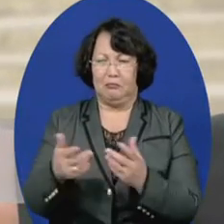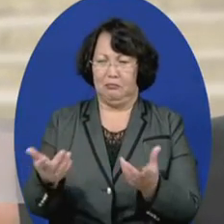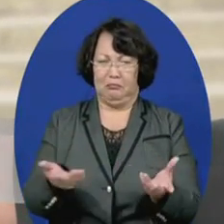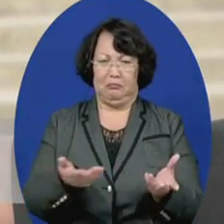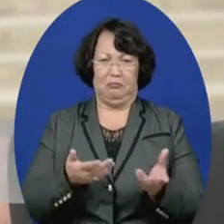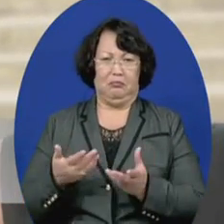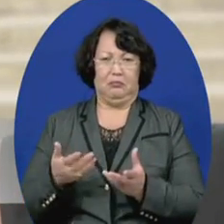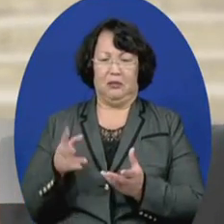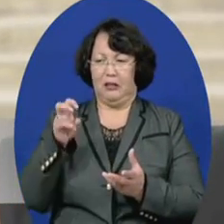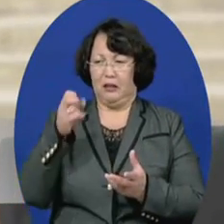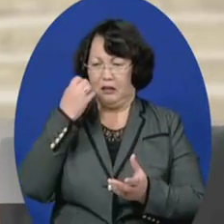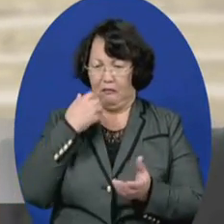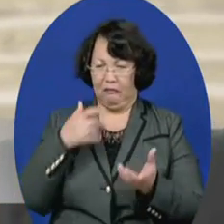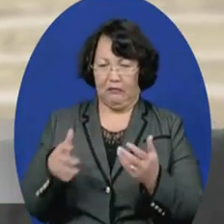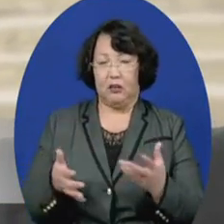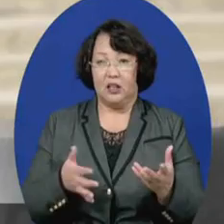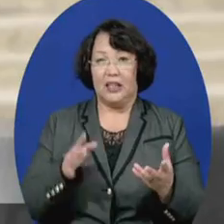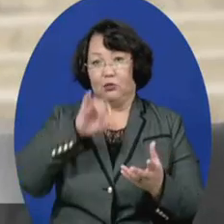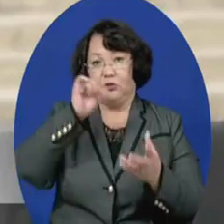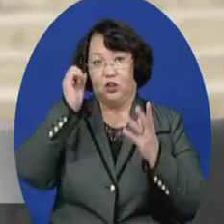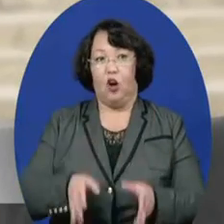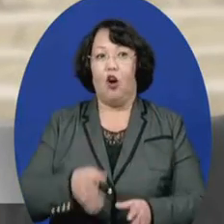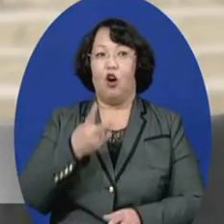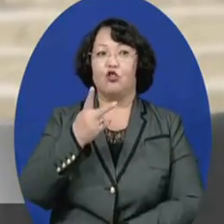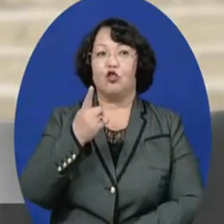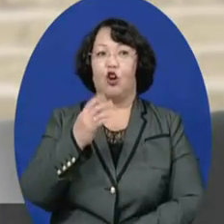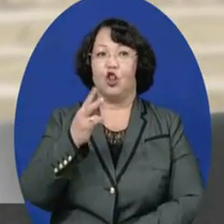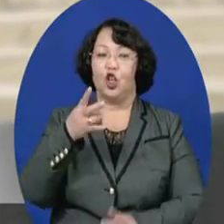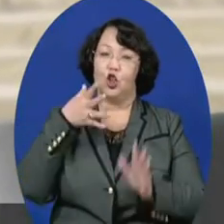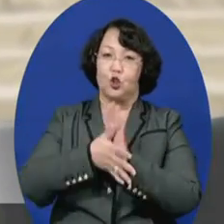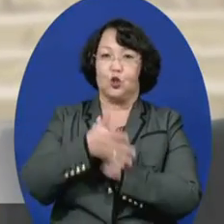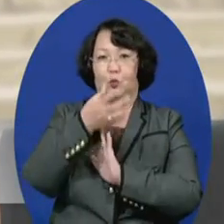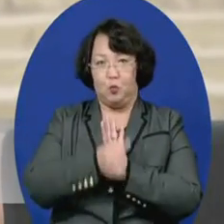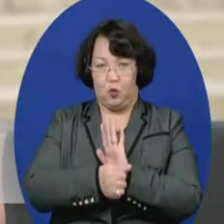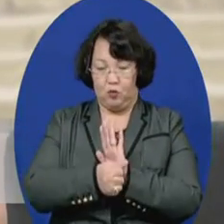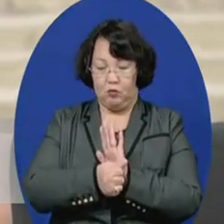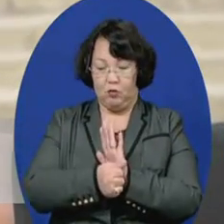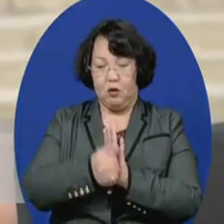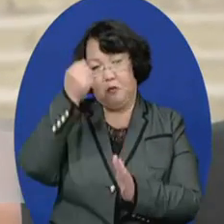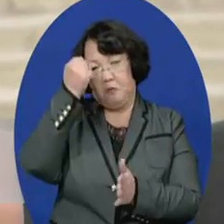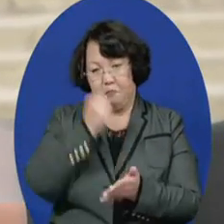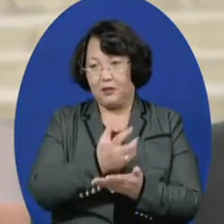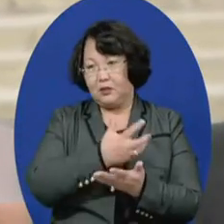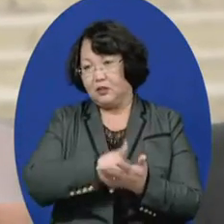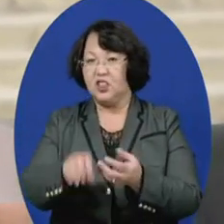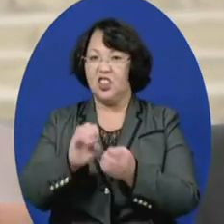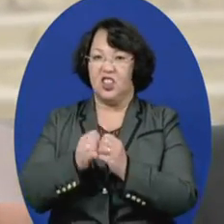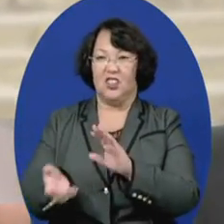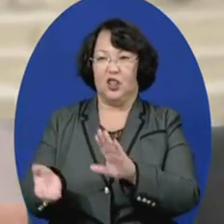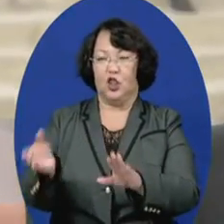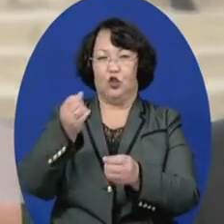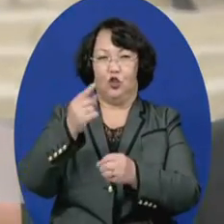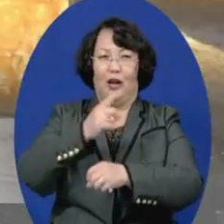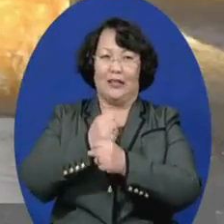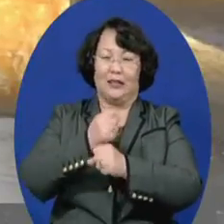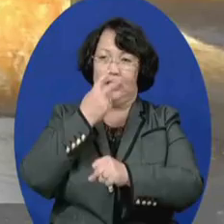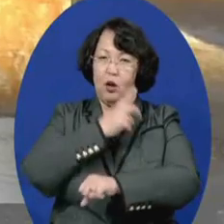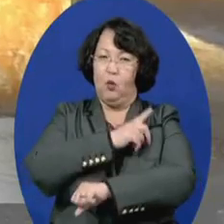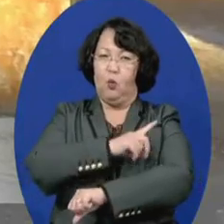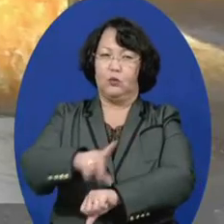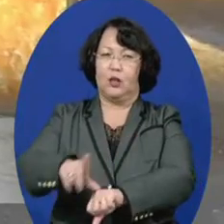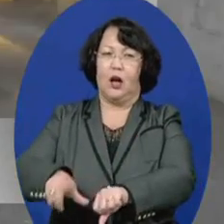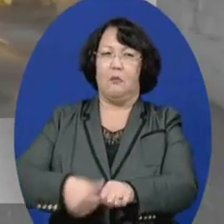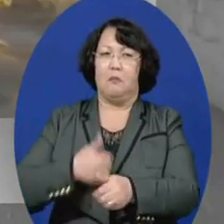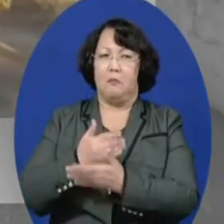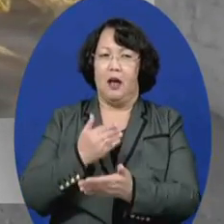бүх асуудлыг бид нар шийдвэрлэхийн тулд 2021 оны төсвөөр бид төсөв боловсууллаа тийм ээ. Асуудлыг шийдвэрлэж чадсан боловч ажил удаашралтай байгаа нь харагдаж байна.